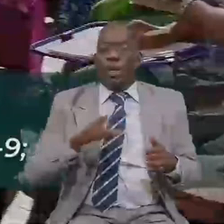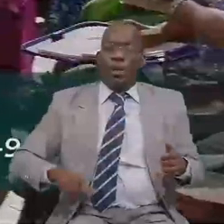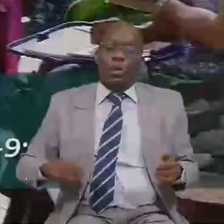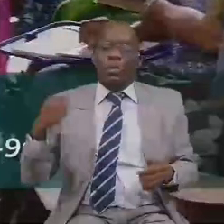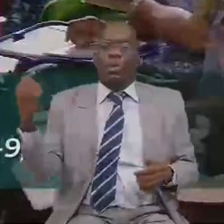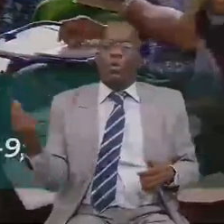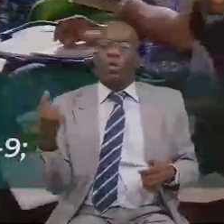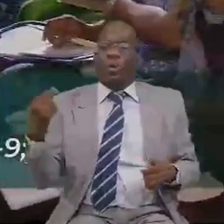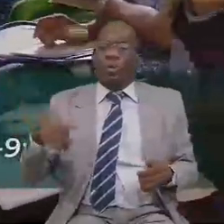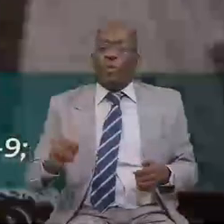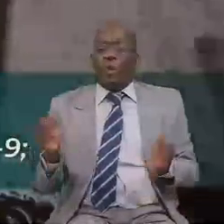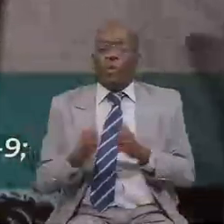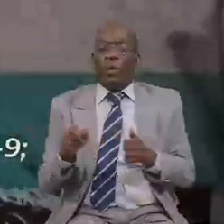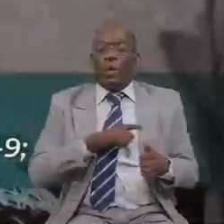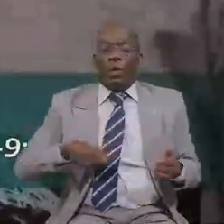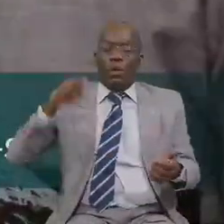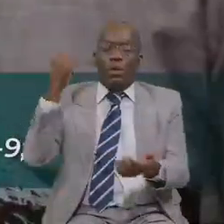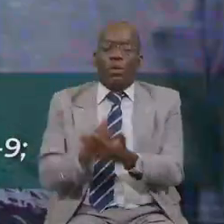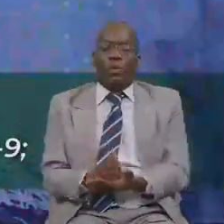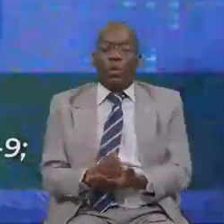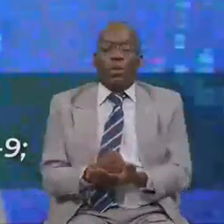toujours avec le Seigneur.